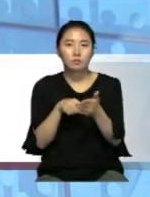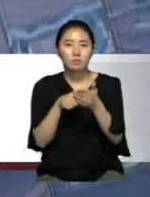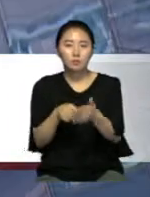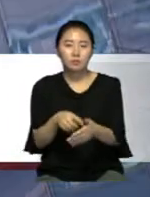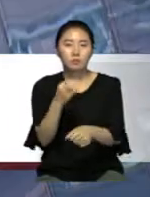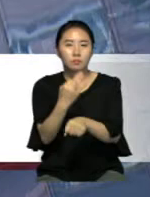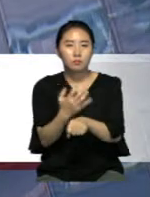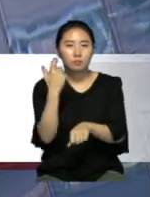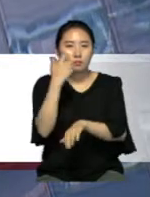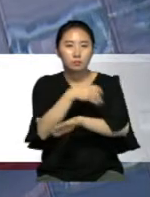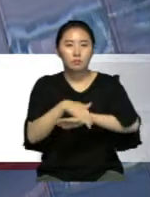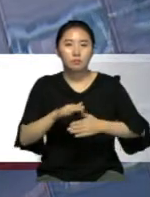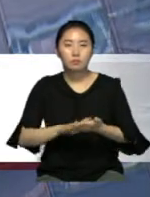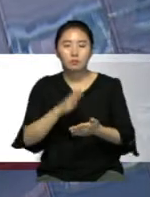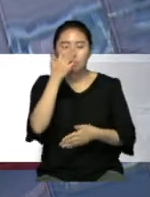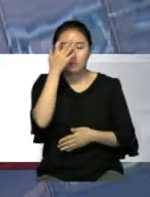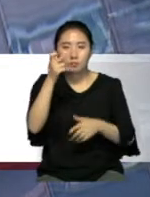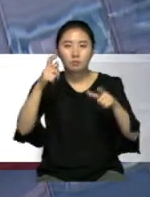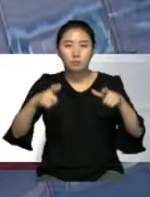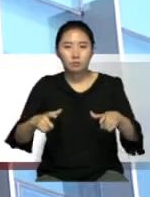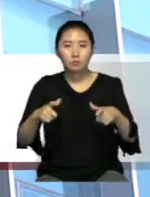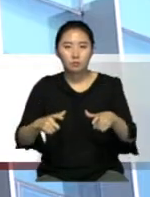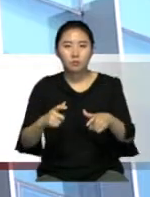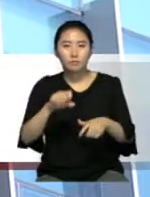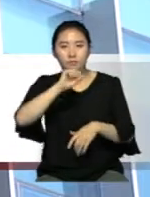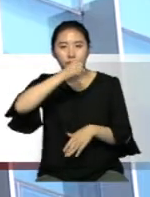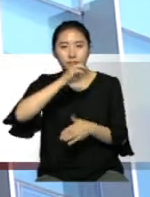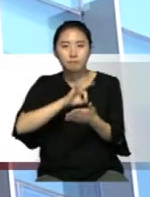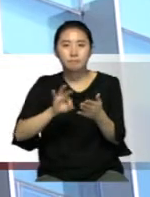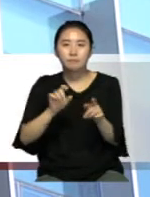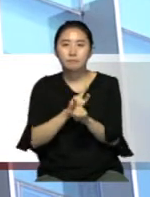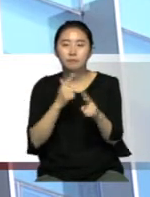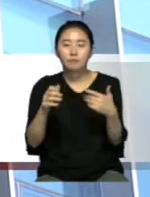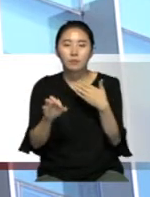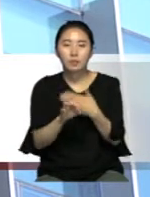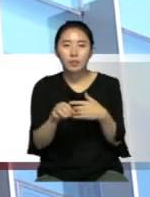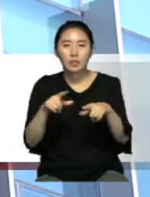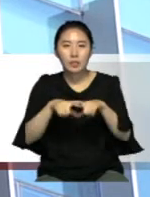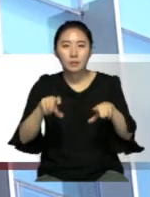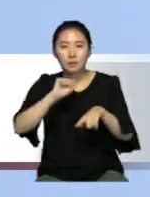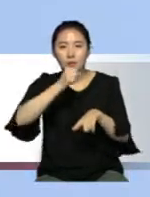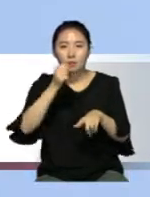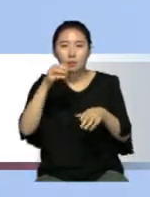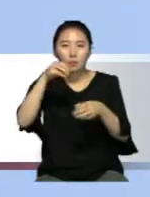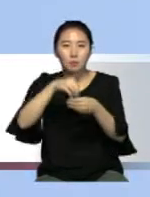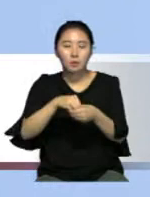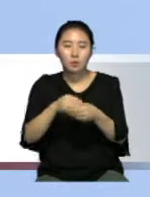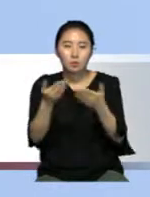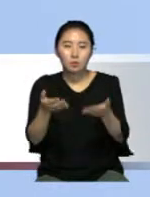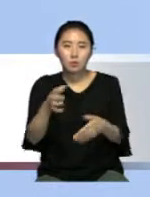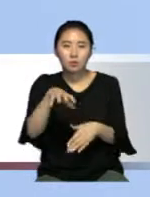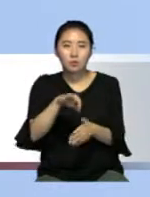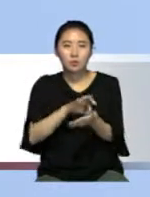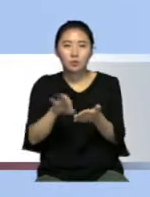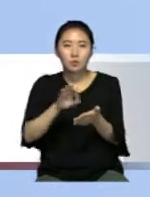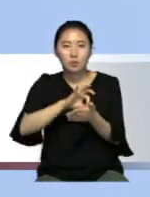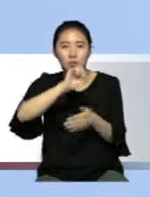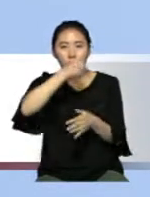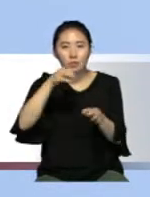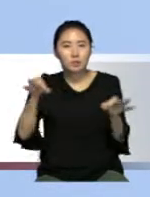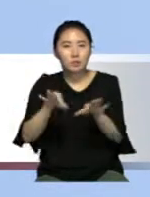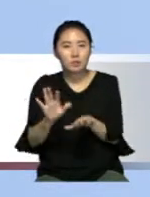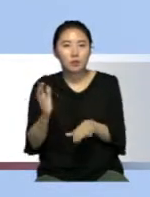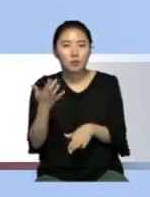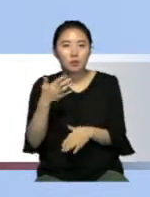밟을 것으로 보입니다. 용산구에서는 해당 예산을 사용하지 않으면 일반 예산에 포함돼 휴양소 매입을 위한 예산이